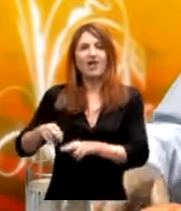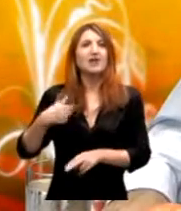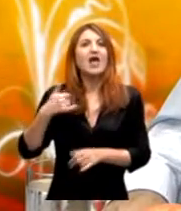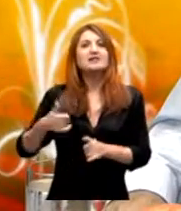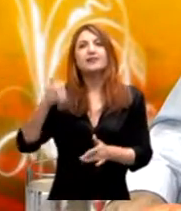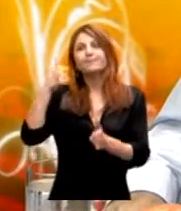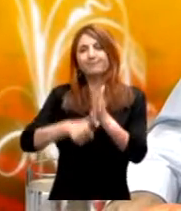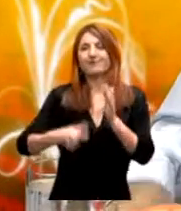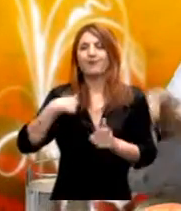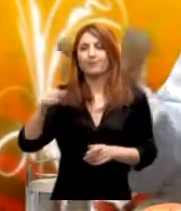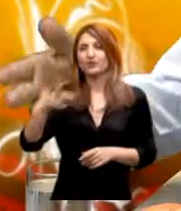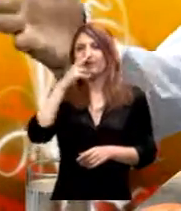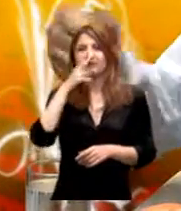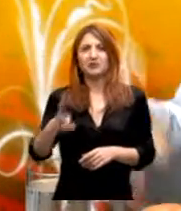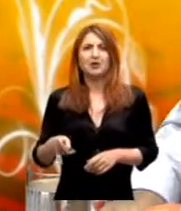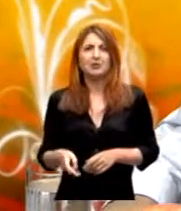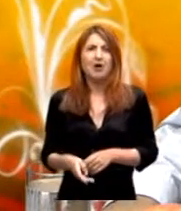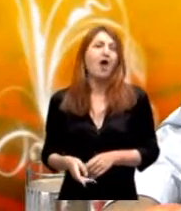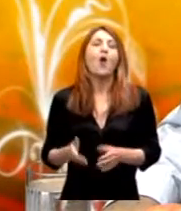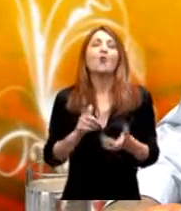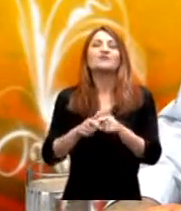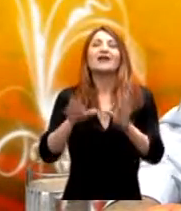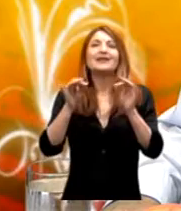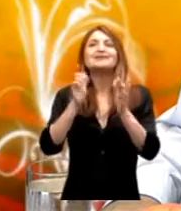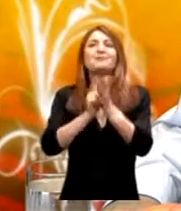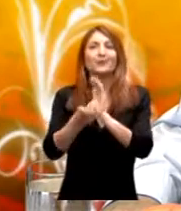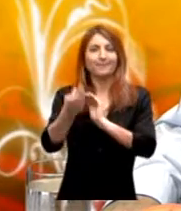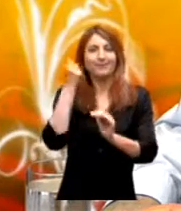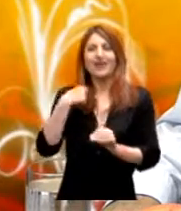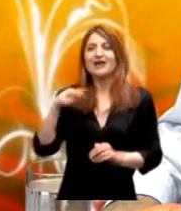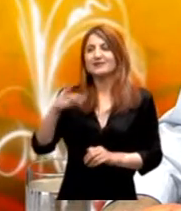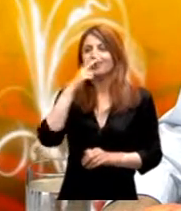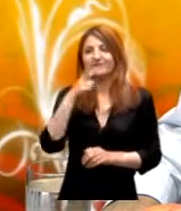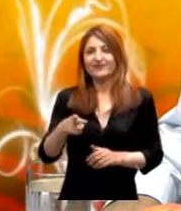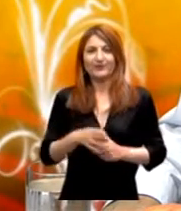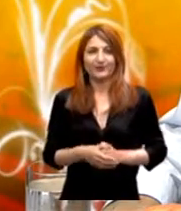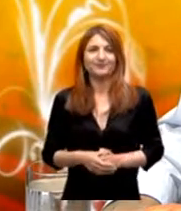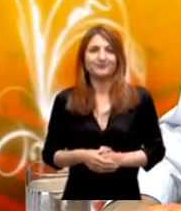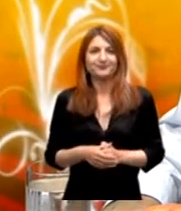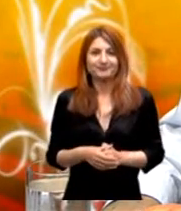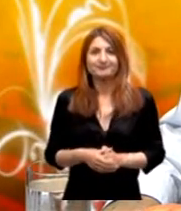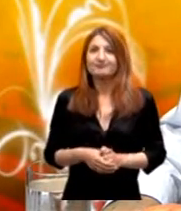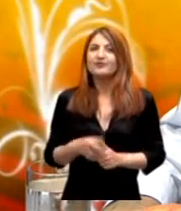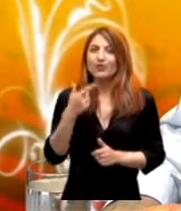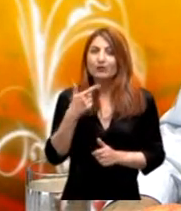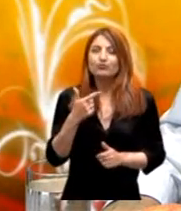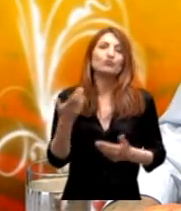prvi puta vidim. Odnosno, vidio sam ga 10 minuta prije na ulazu. Dobro. Ali ono što moram reći